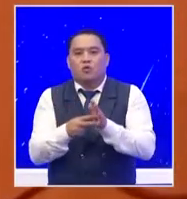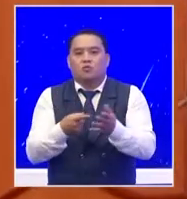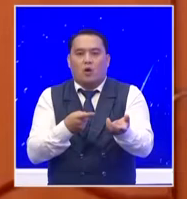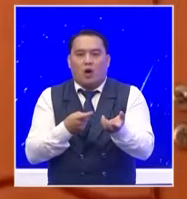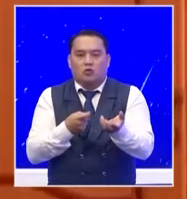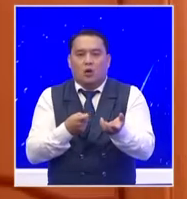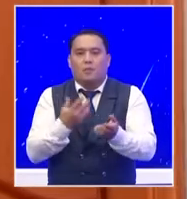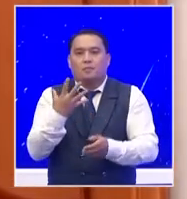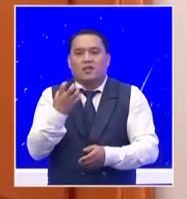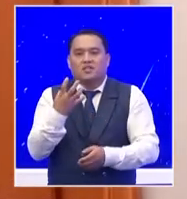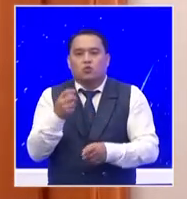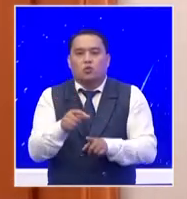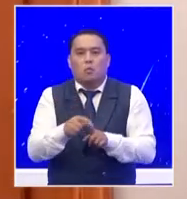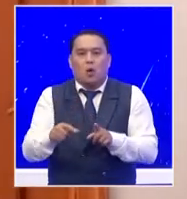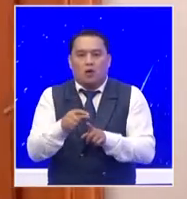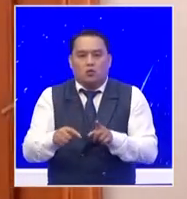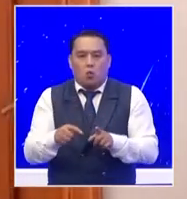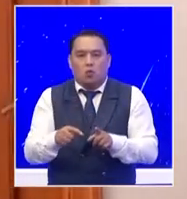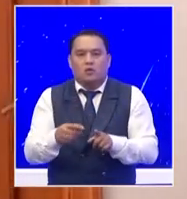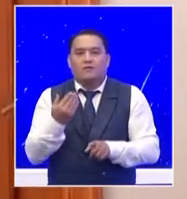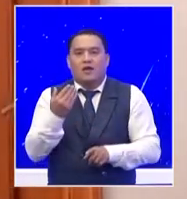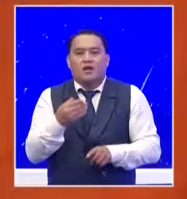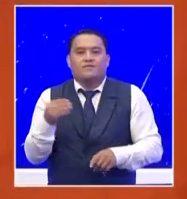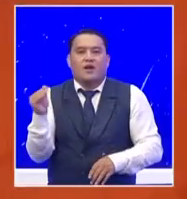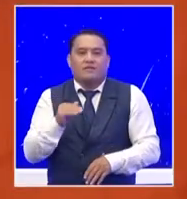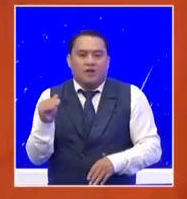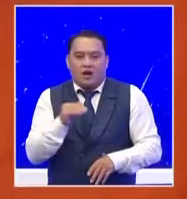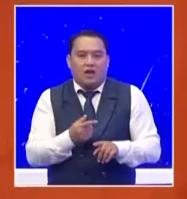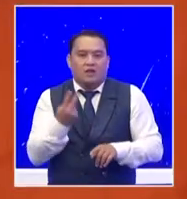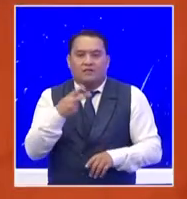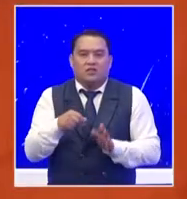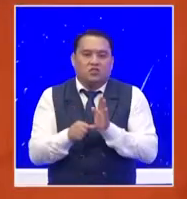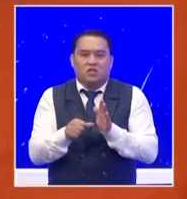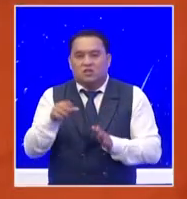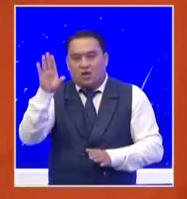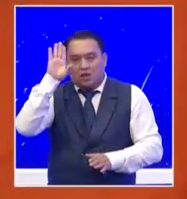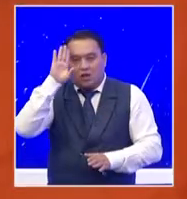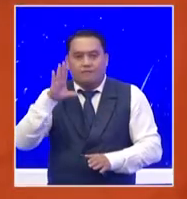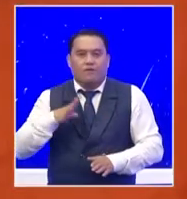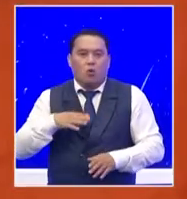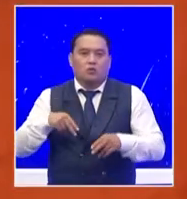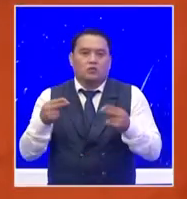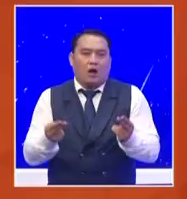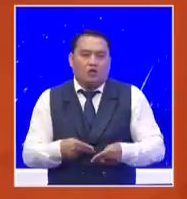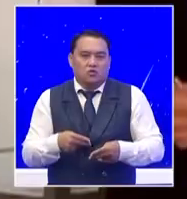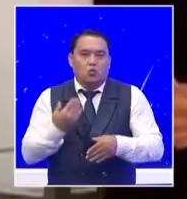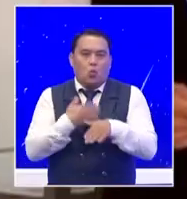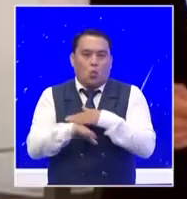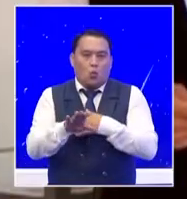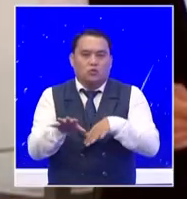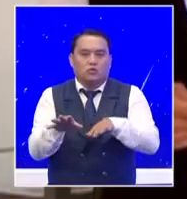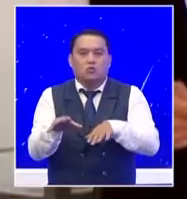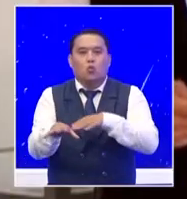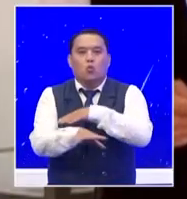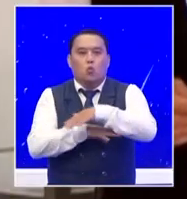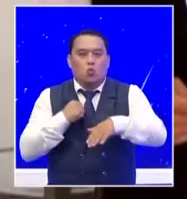и более 500 патронов, в том числе холостых. В феврале этого года 26-летний сержант-контрактник сбежал из части, прихватив с